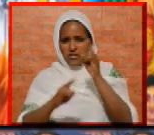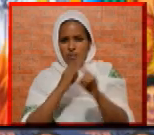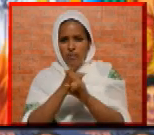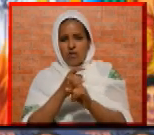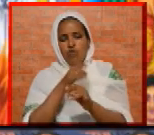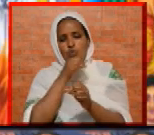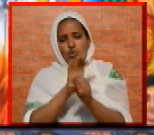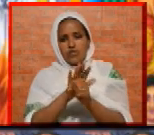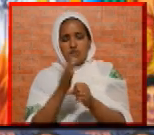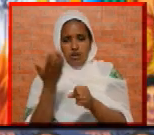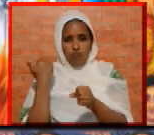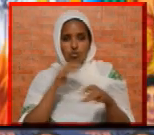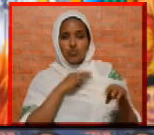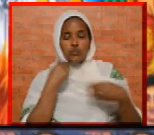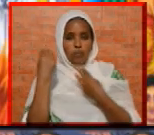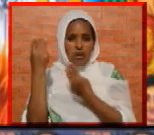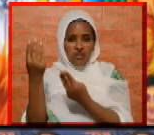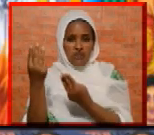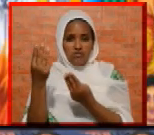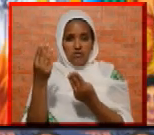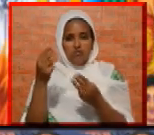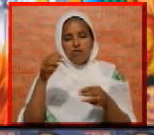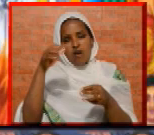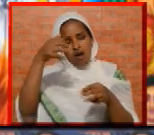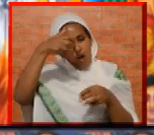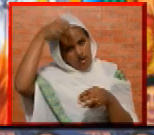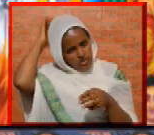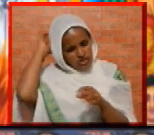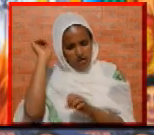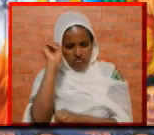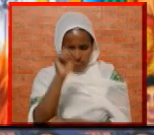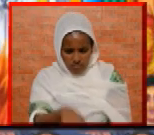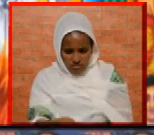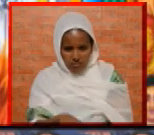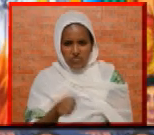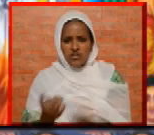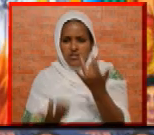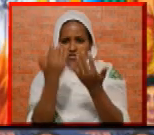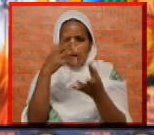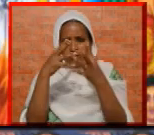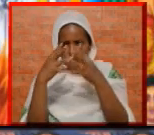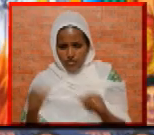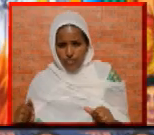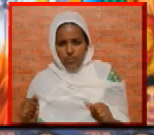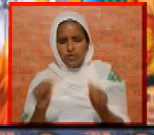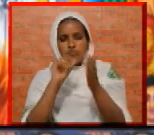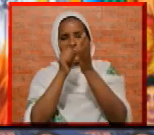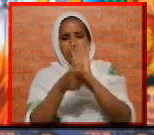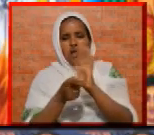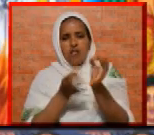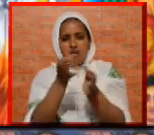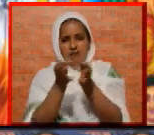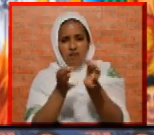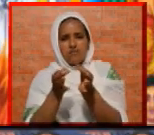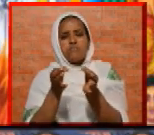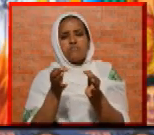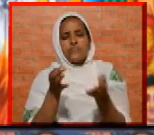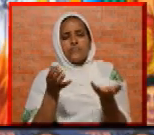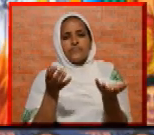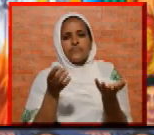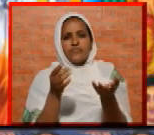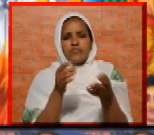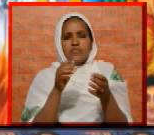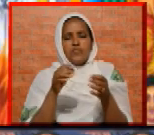በተለይ በዘመነ ኦሪት የነበሩ ሰማይታት አንበሳ ሰግዶላቸዋል፣ የነደደ እሳት ጠፍቶላቸዋል። እንደ ምሳሌ መጥቀስ